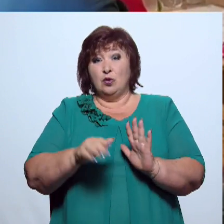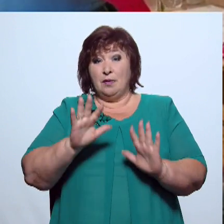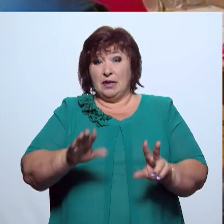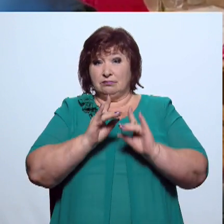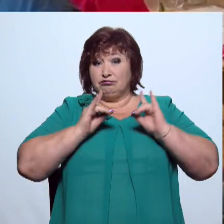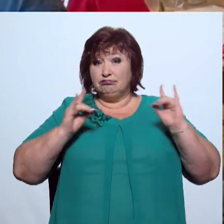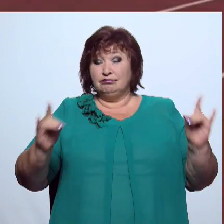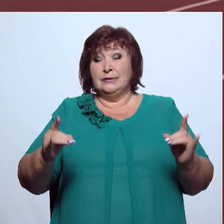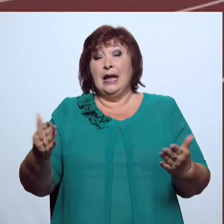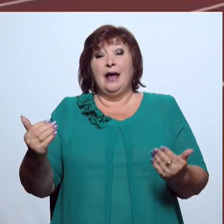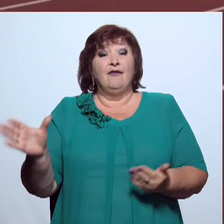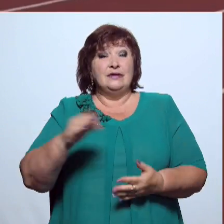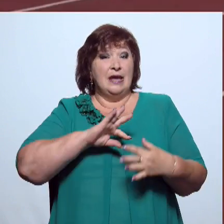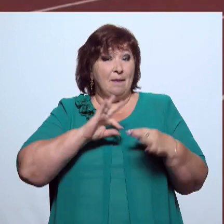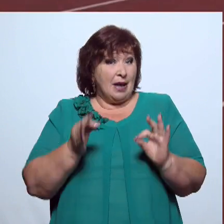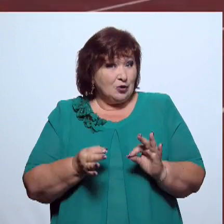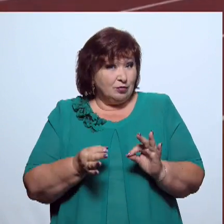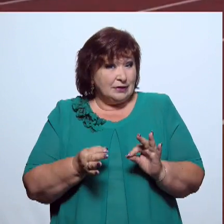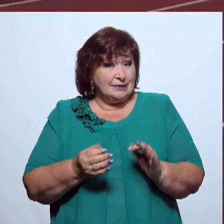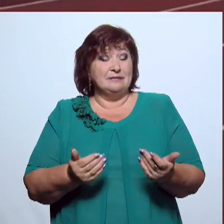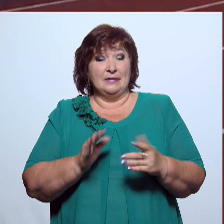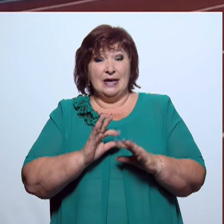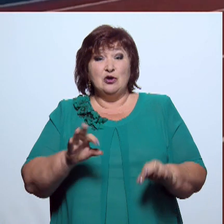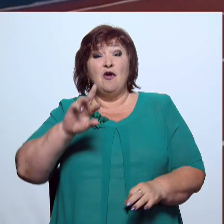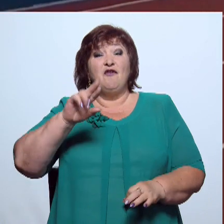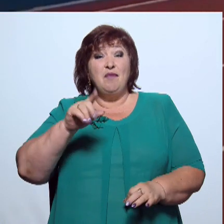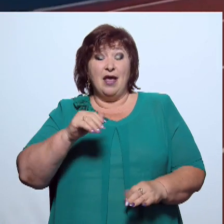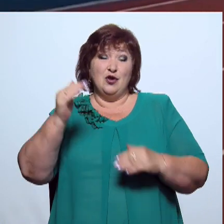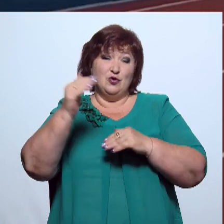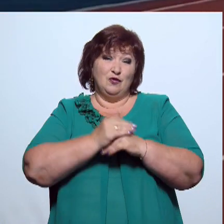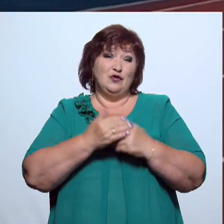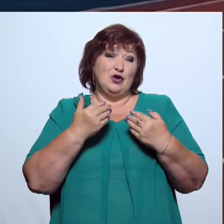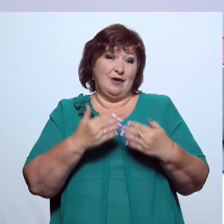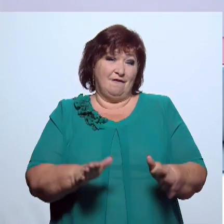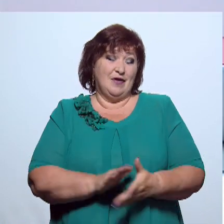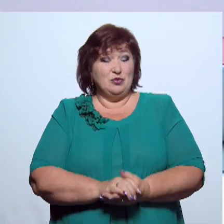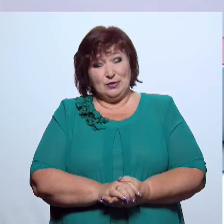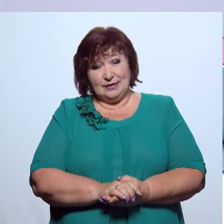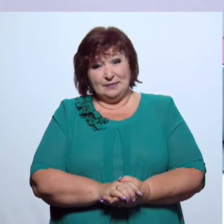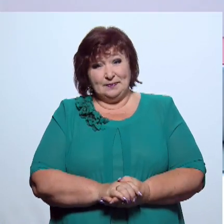хоккейная коробка. Все подробности расскажем в пятницу в вечернем выпуске новостей.